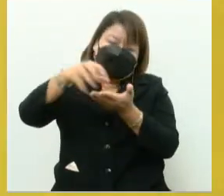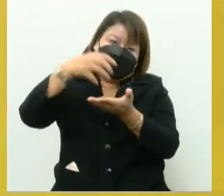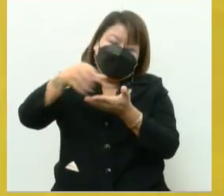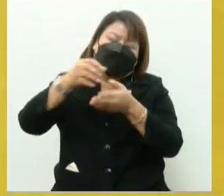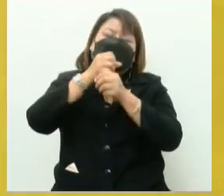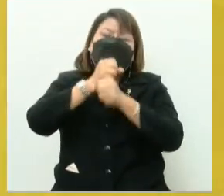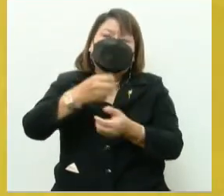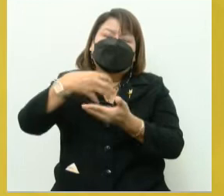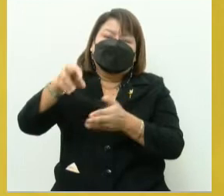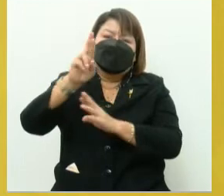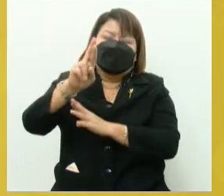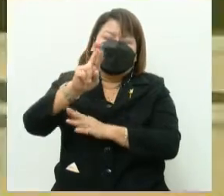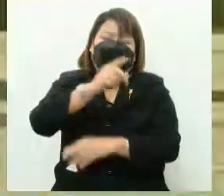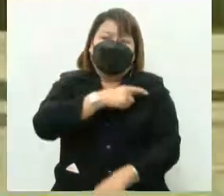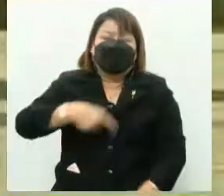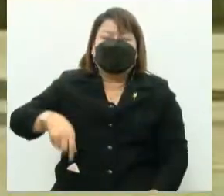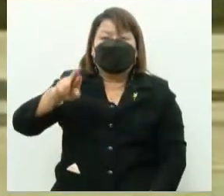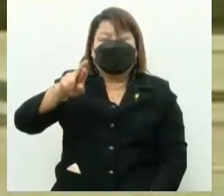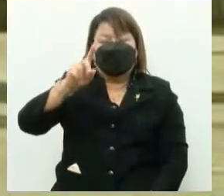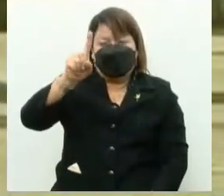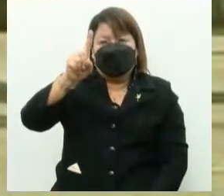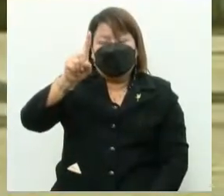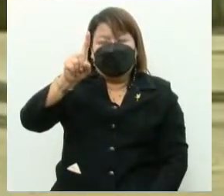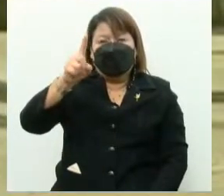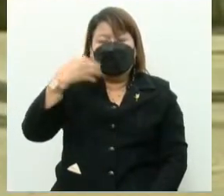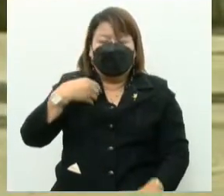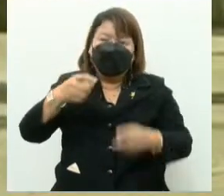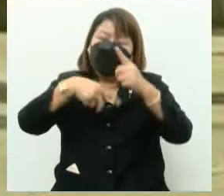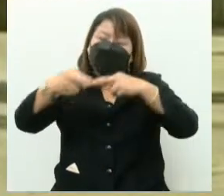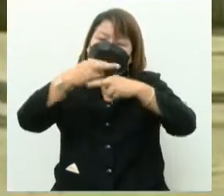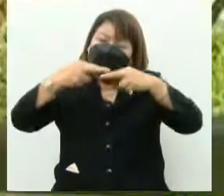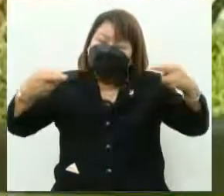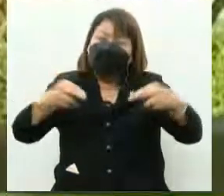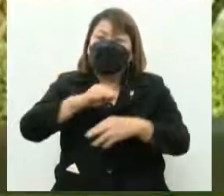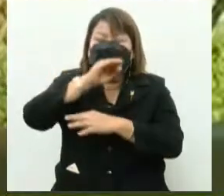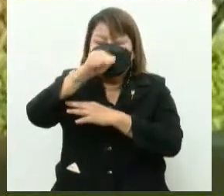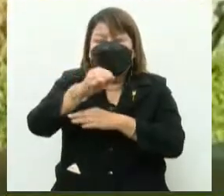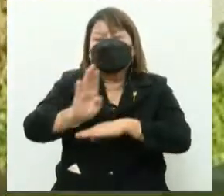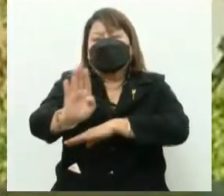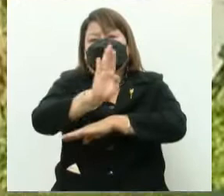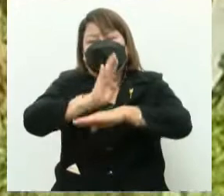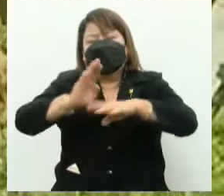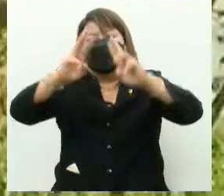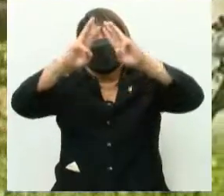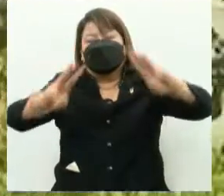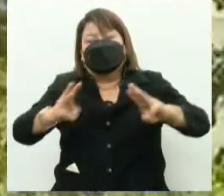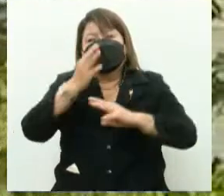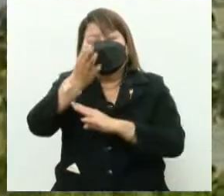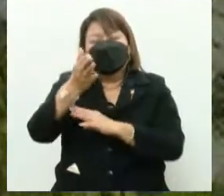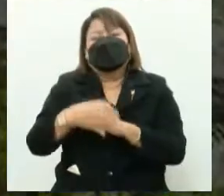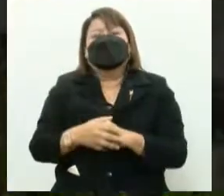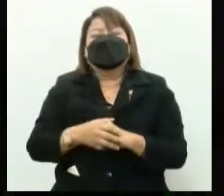กาลที่1ทรงผูกช้างหลังกลับจากการทำสงครามกับเขมรณบริเวณวัดโคนของอำเภอประโคนชั